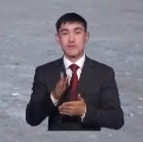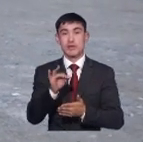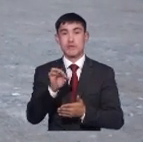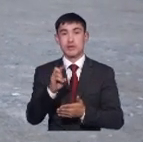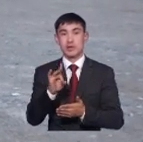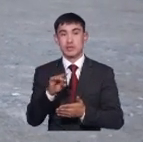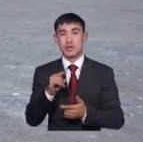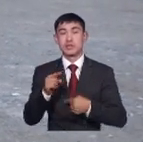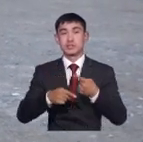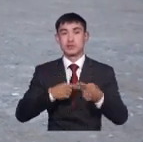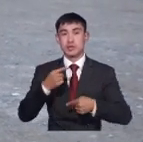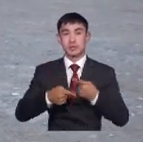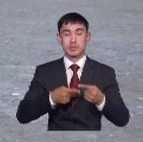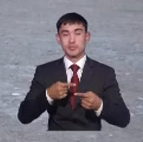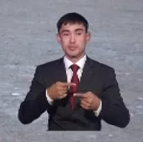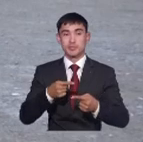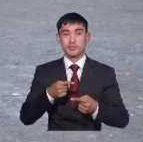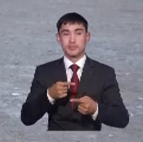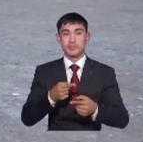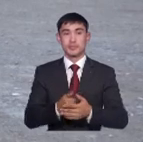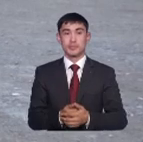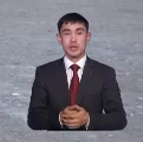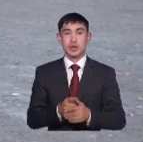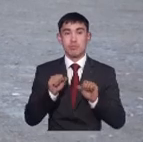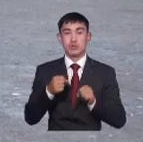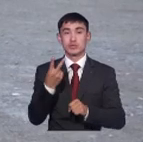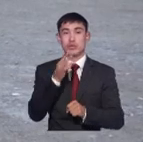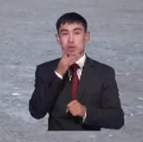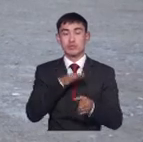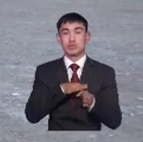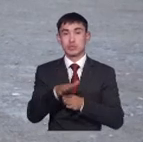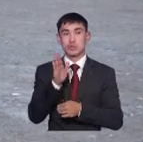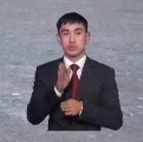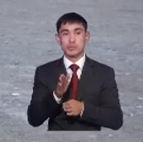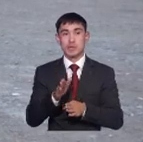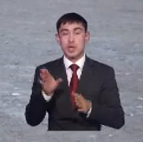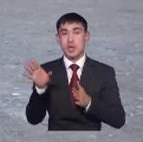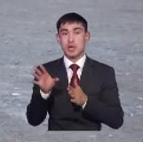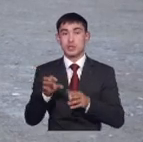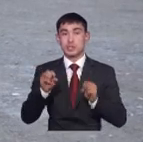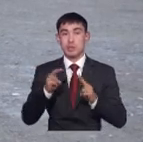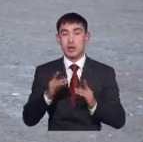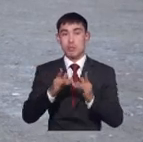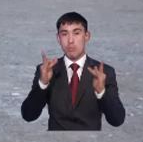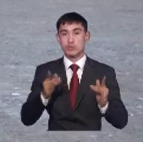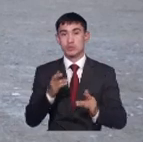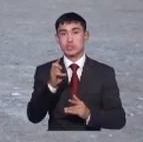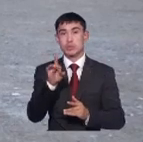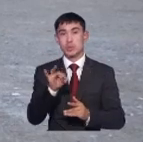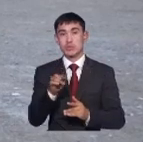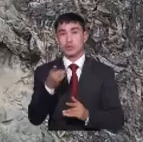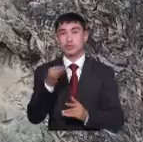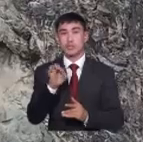будет со временем, в течение, может, 2 лет мы это реализуем, экстремальный мост, зиплейн,